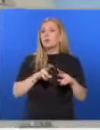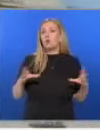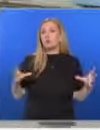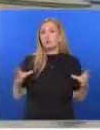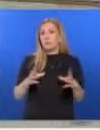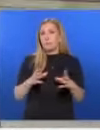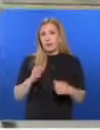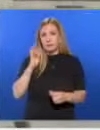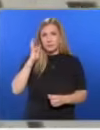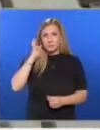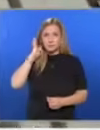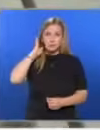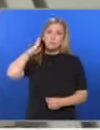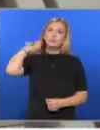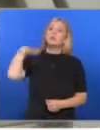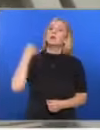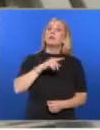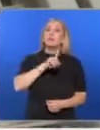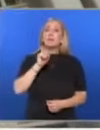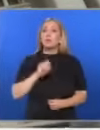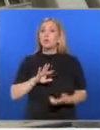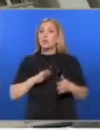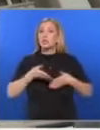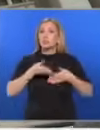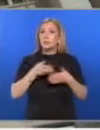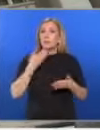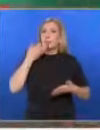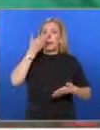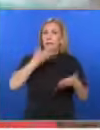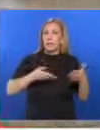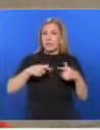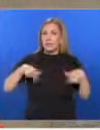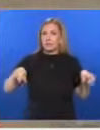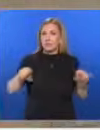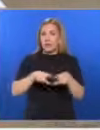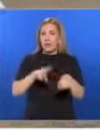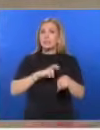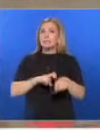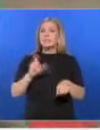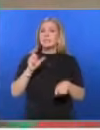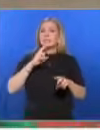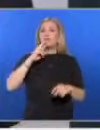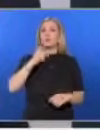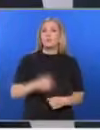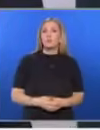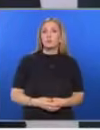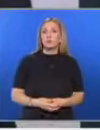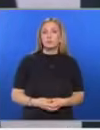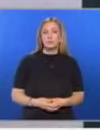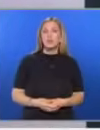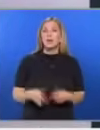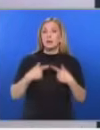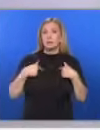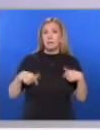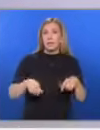Народно събрание. А на въпроса на БНТ дали ще подкрепят декларацията в зала, Деница Сачева отговори. Ние